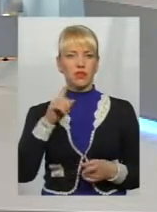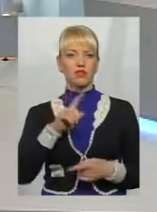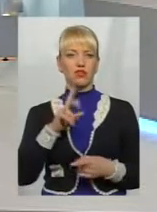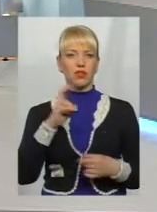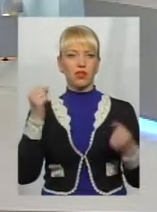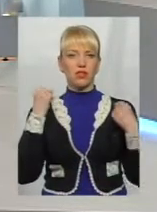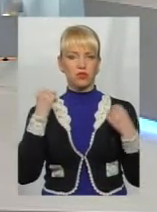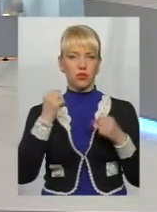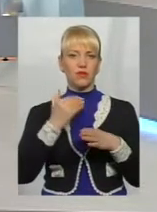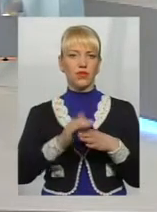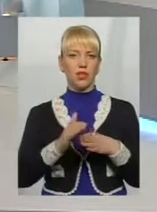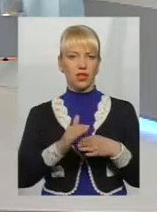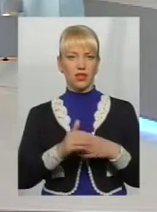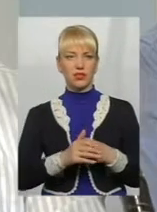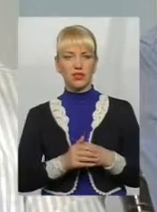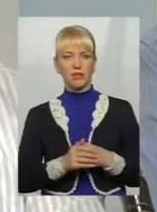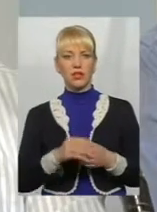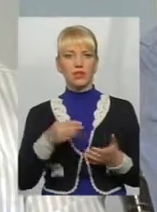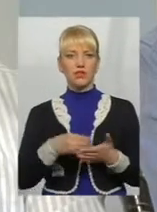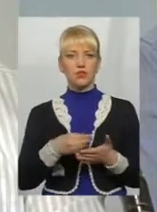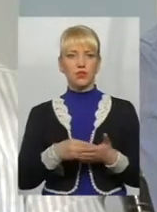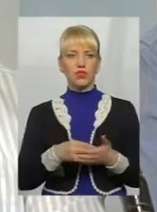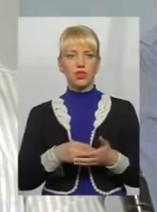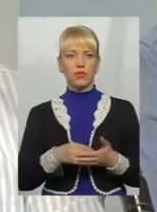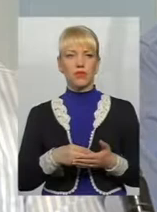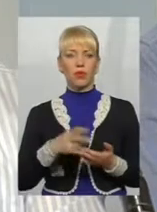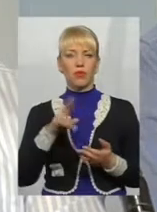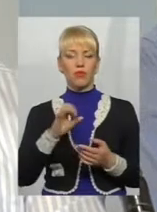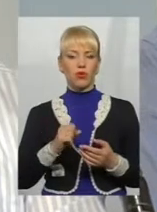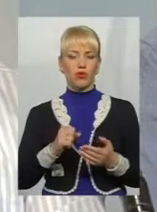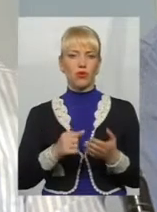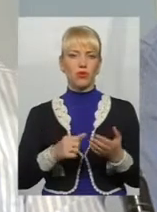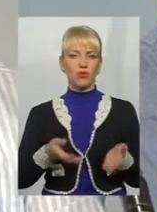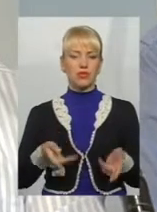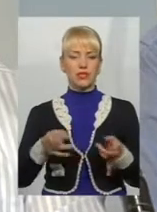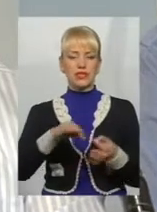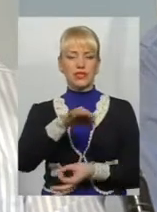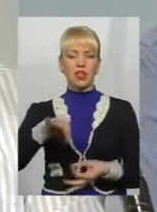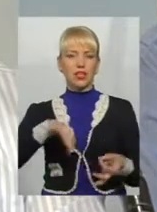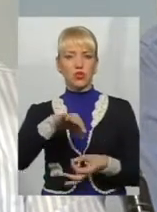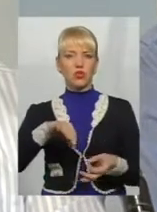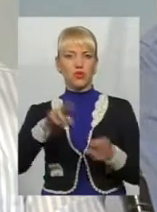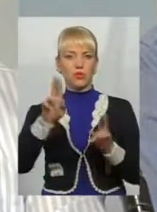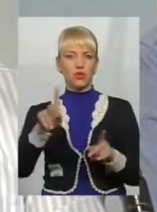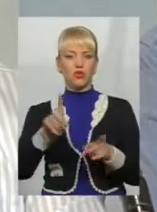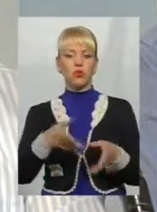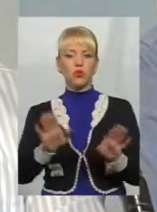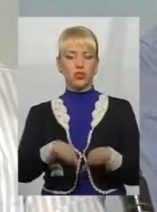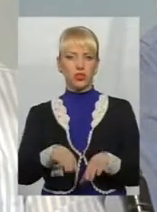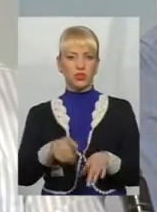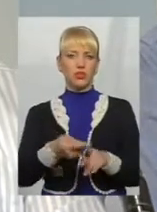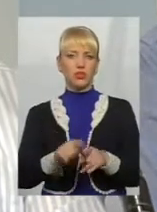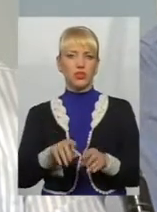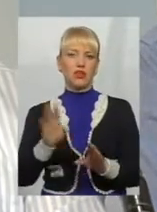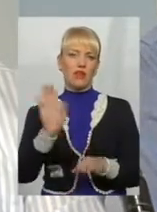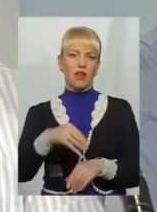спорт виділяється з бюджета по остаточному принципу. Да, що, то, що залишилося, то давайте дамо на спорт. Так не може